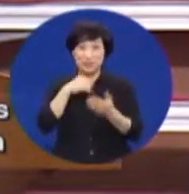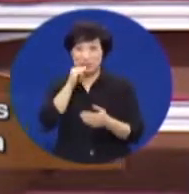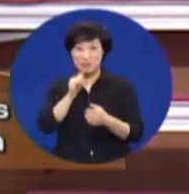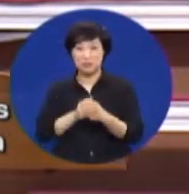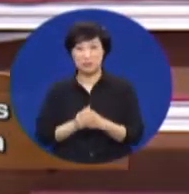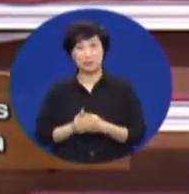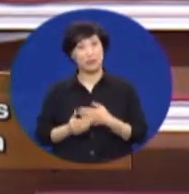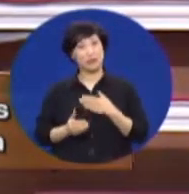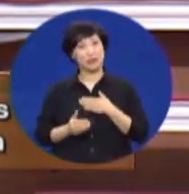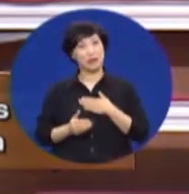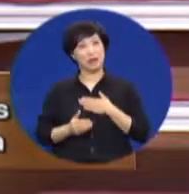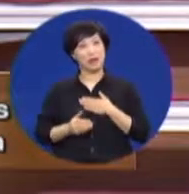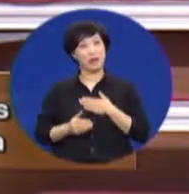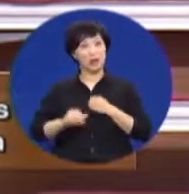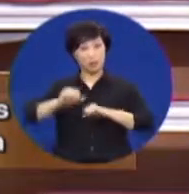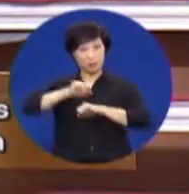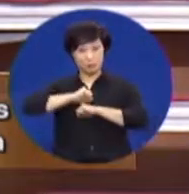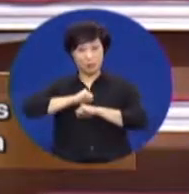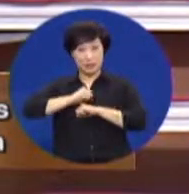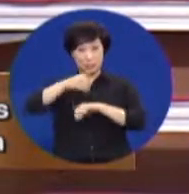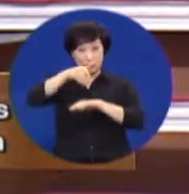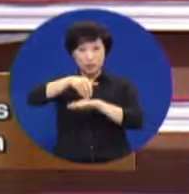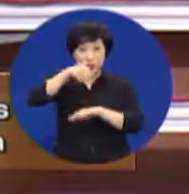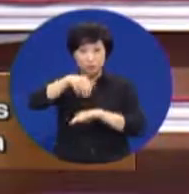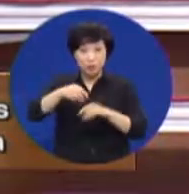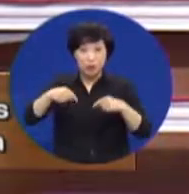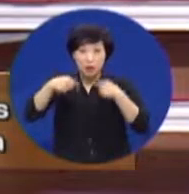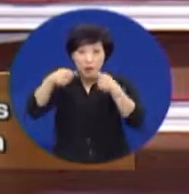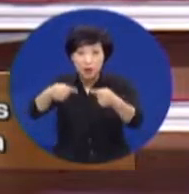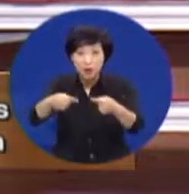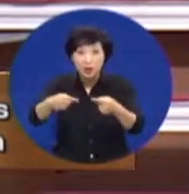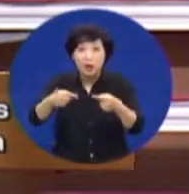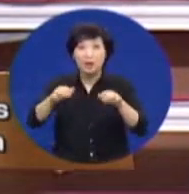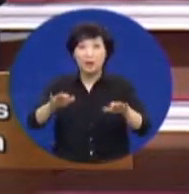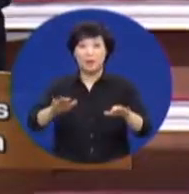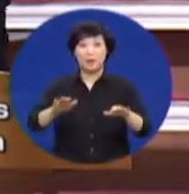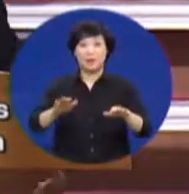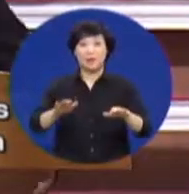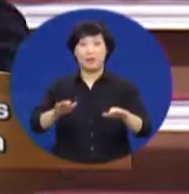막 제가 훈련소에 입대하니까